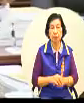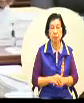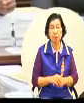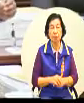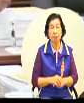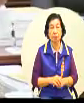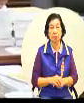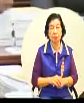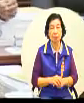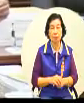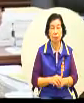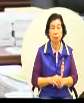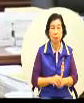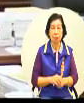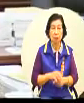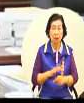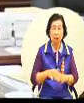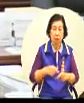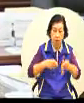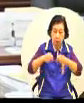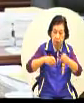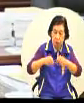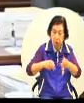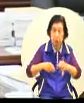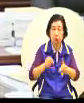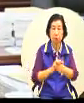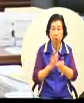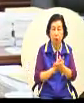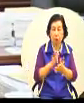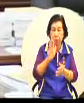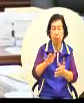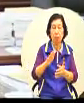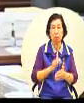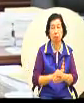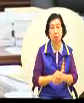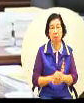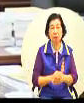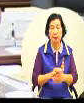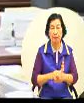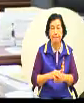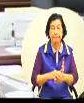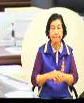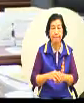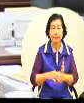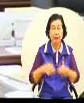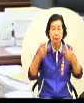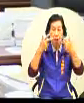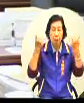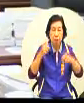在透过他的计划，那